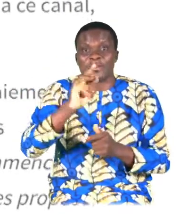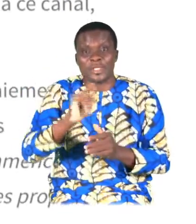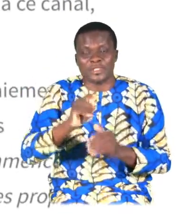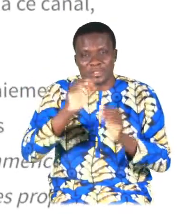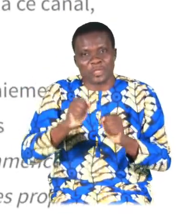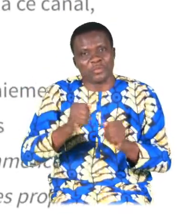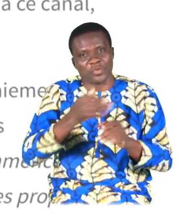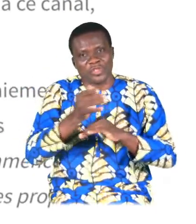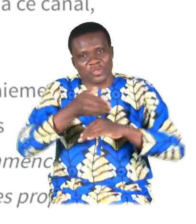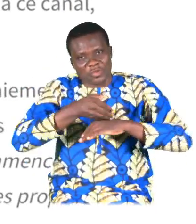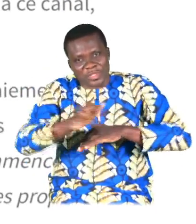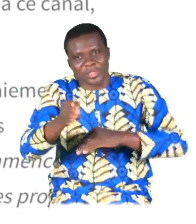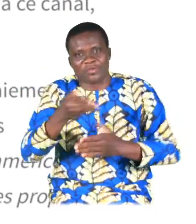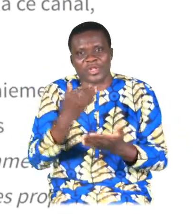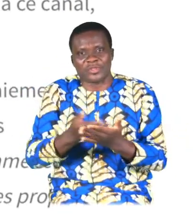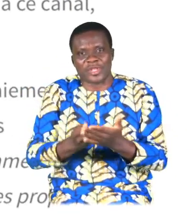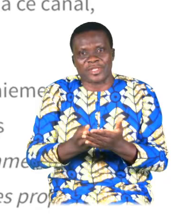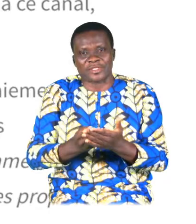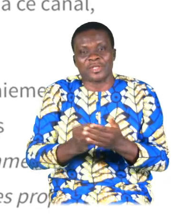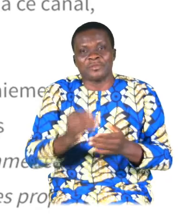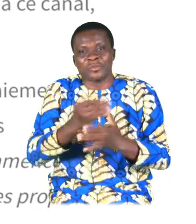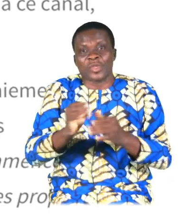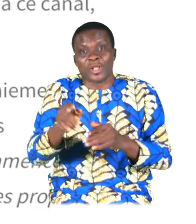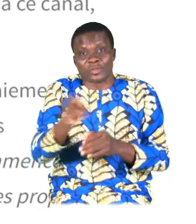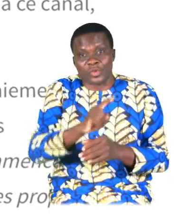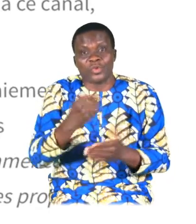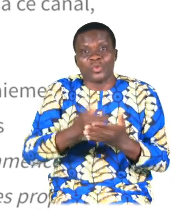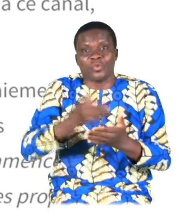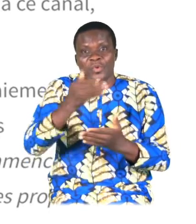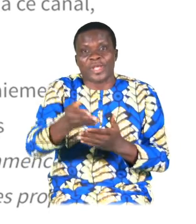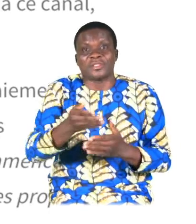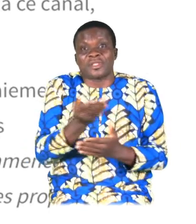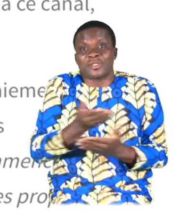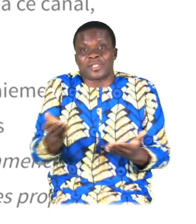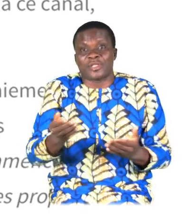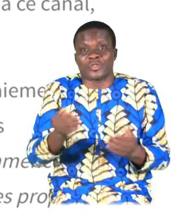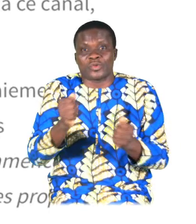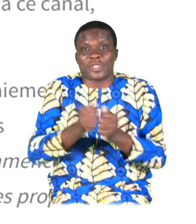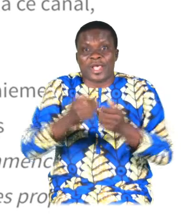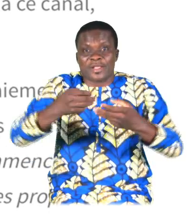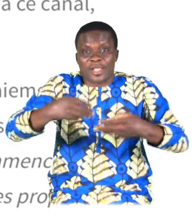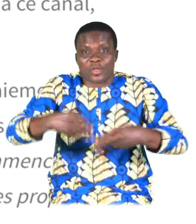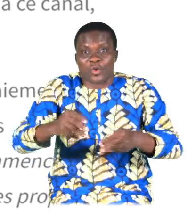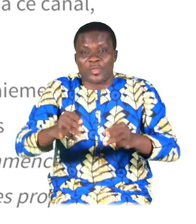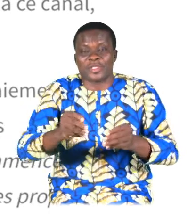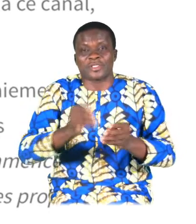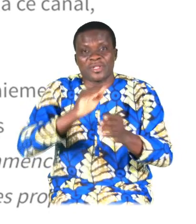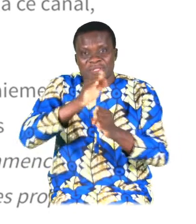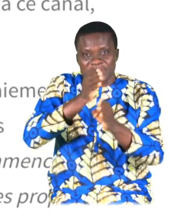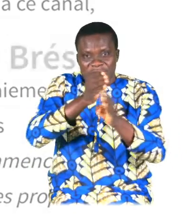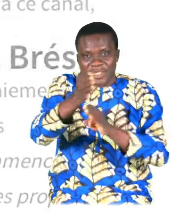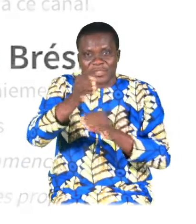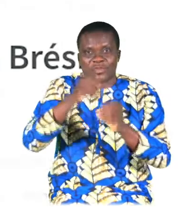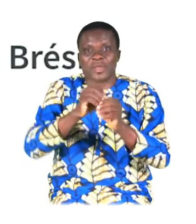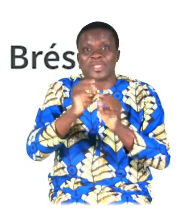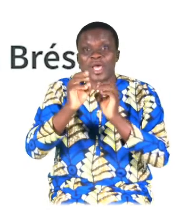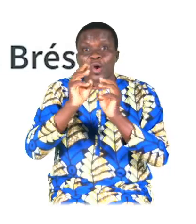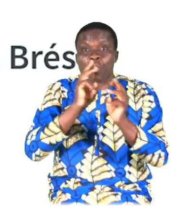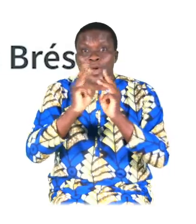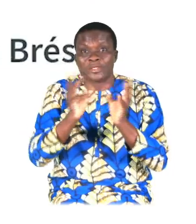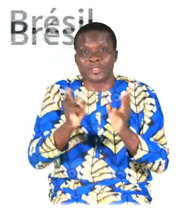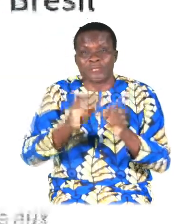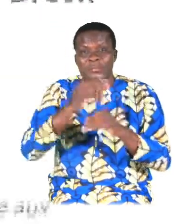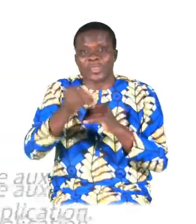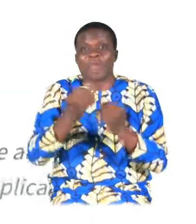désormais s'envoyer de l'argent entre particuliers ou acheter des produits à des commerçants, le tout directement dans WhatsApp. D'après